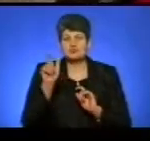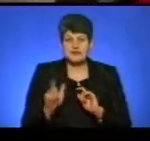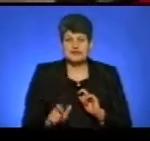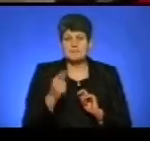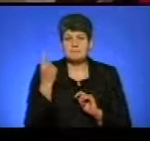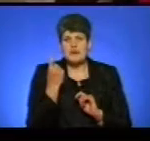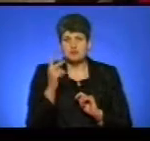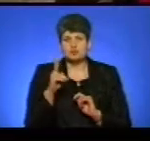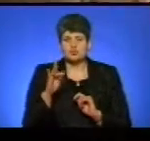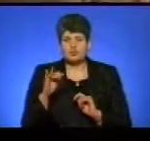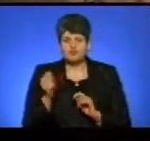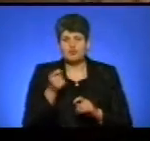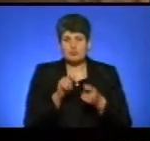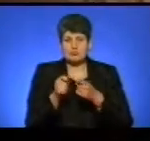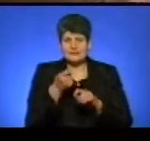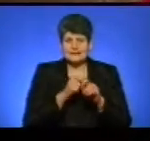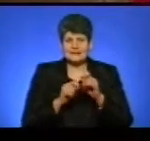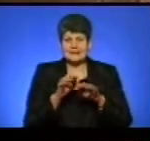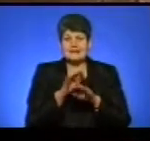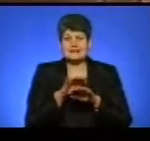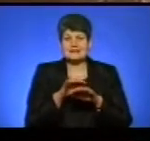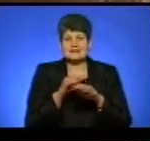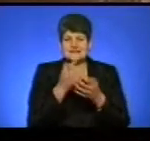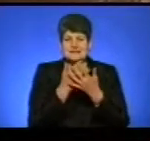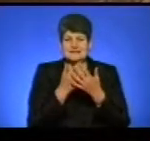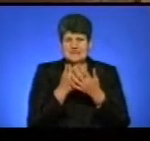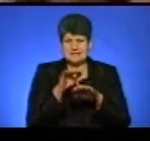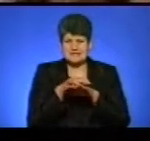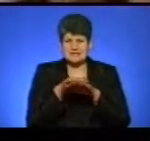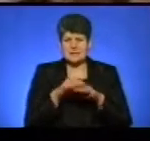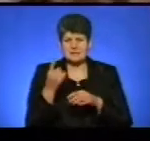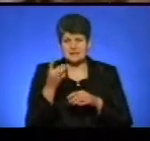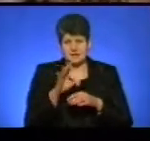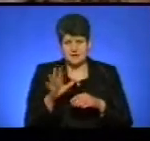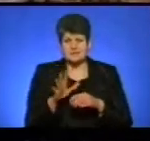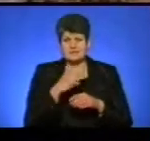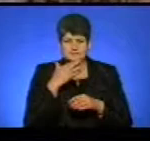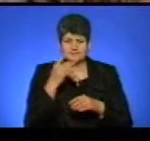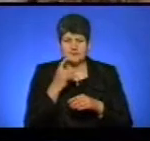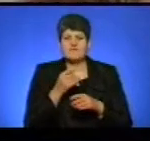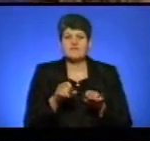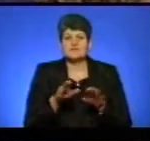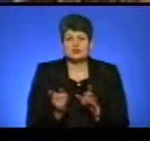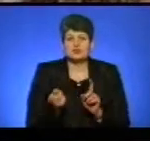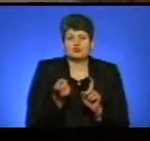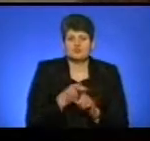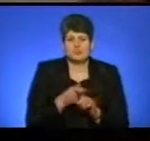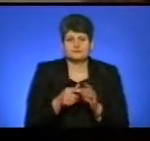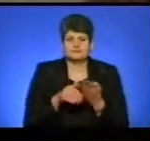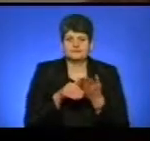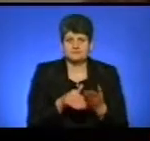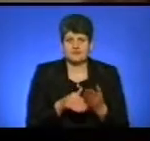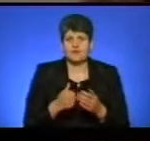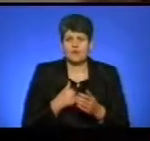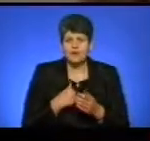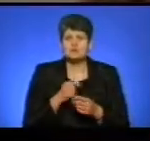Мокрій плете сітки для бійців на схід України не вперше. Дівчина родом зі Скалата розповідає, вирішила долучитись до в'язання сіток воїнам